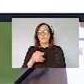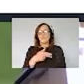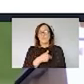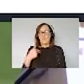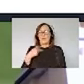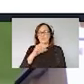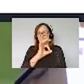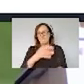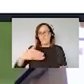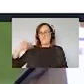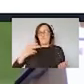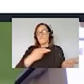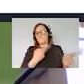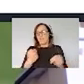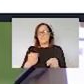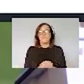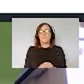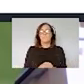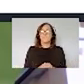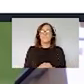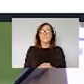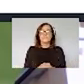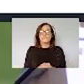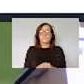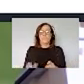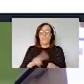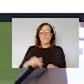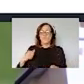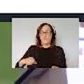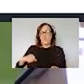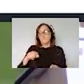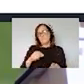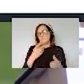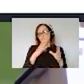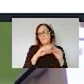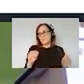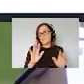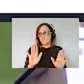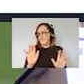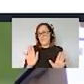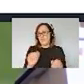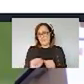w naszej prezentacji. I już wracam do Państwa, tych, którzy na moment uważali, że zniknęłam.